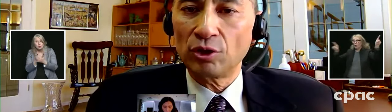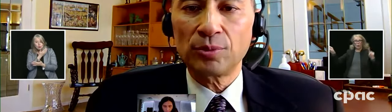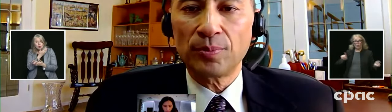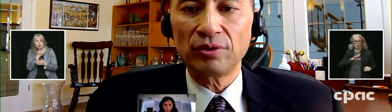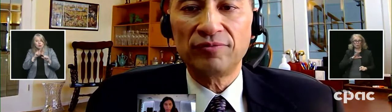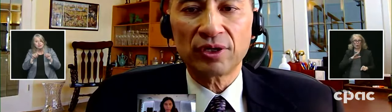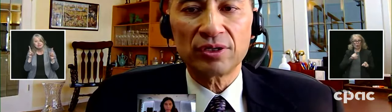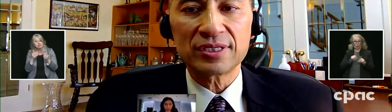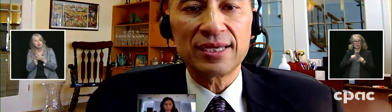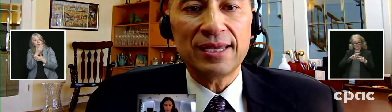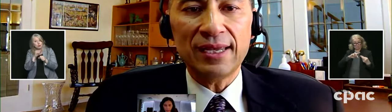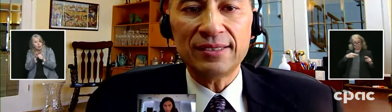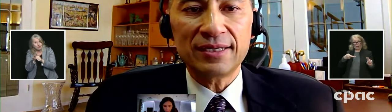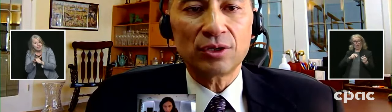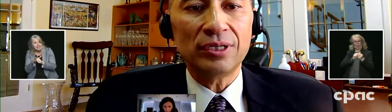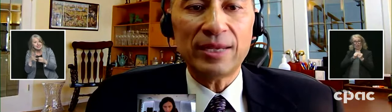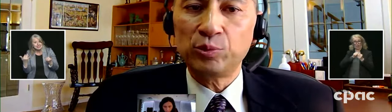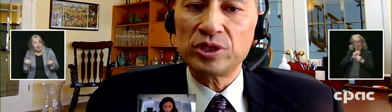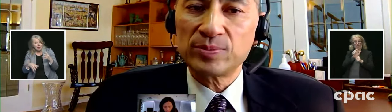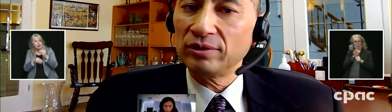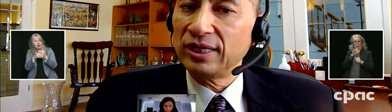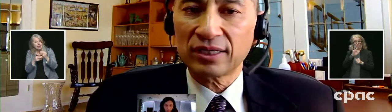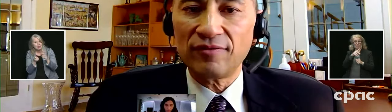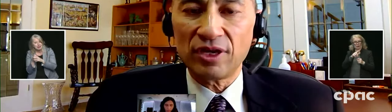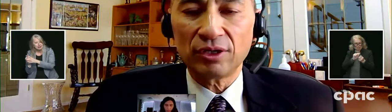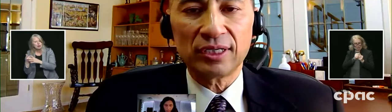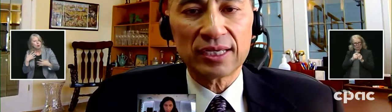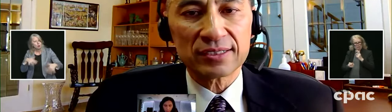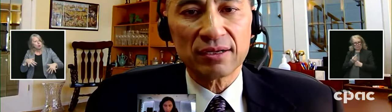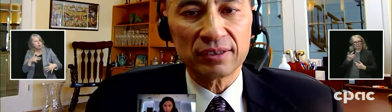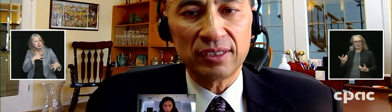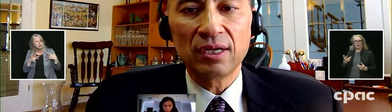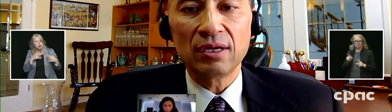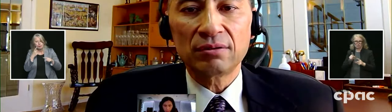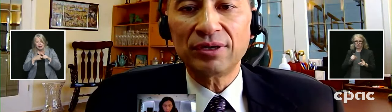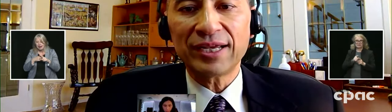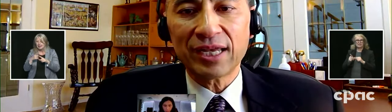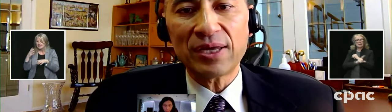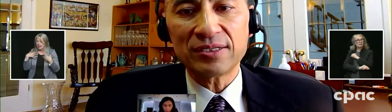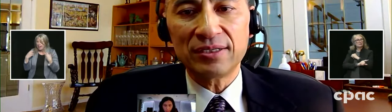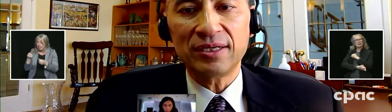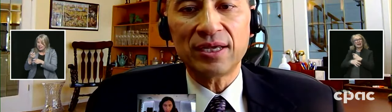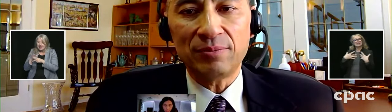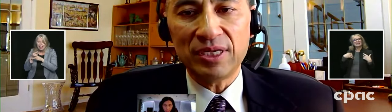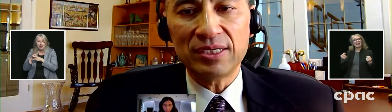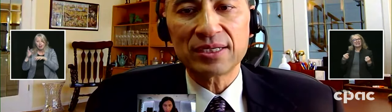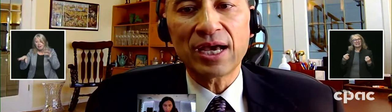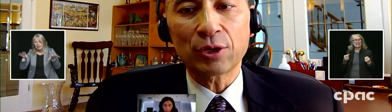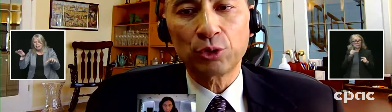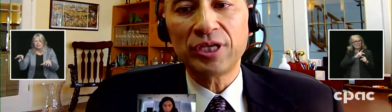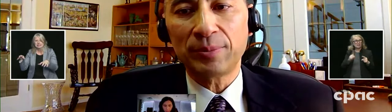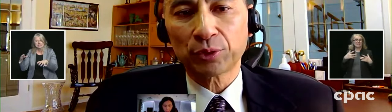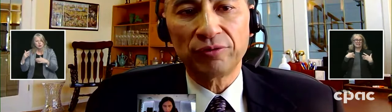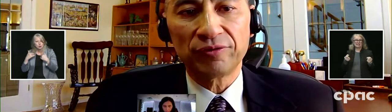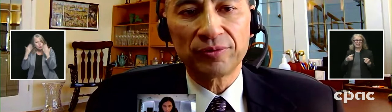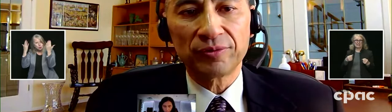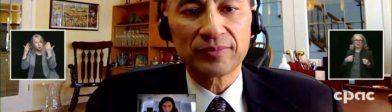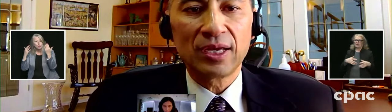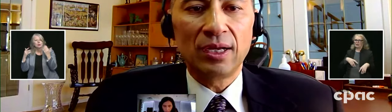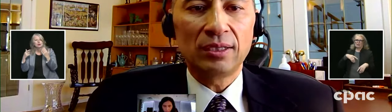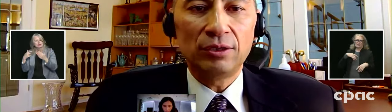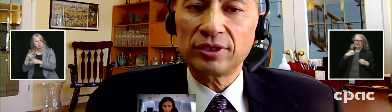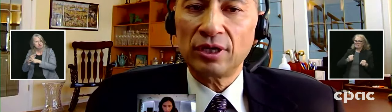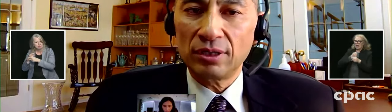variants préoccupants du virus, ainsi que l'épuisement des travailleurs de la santé dont la capacité est mise à rude épreuve.